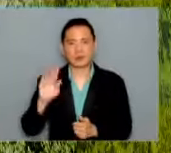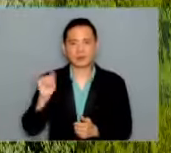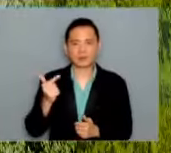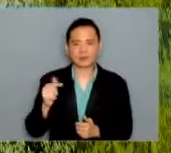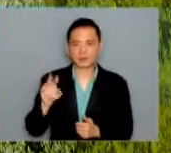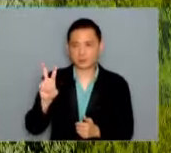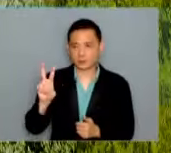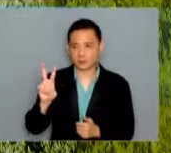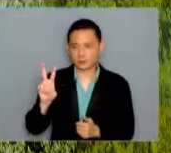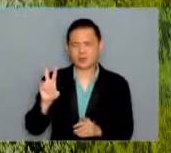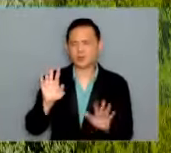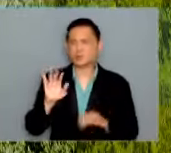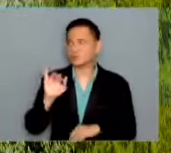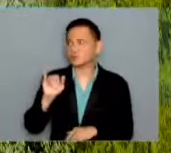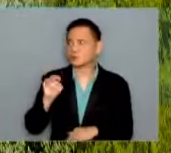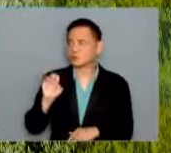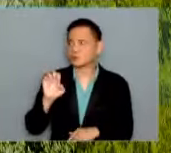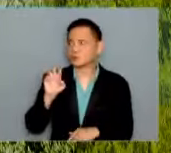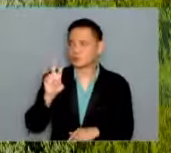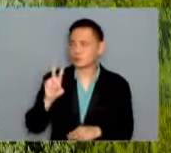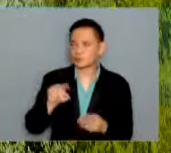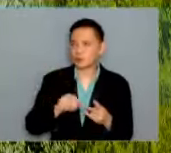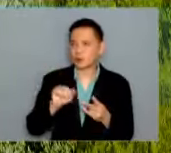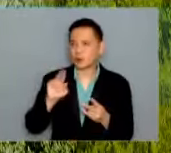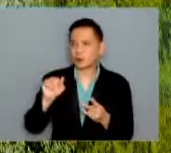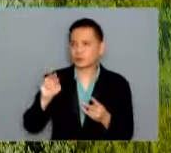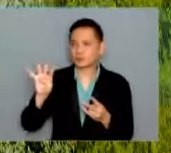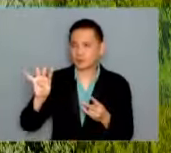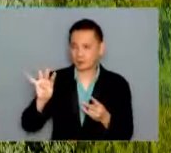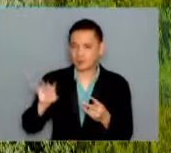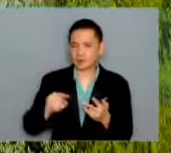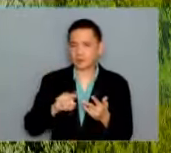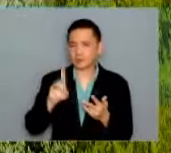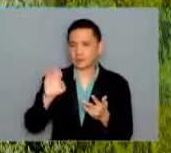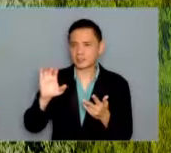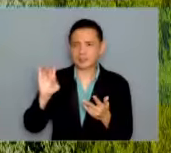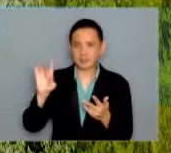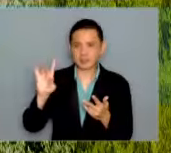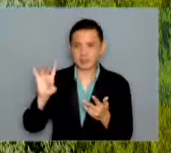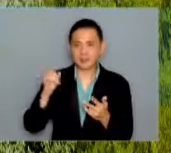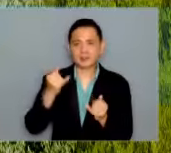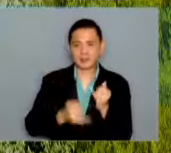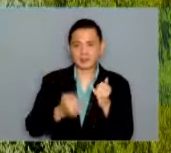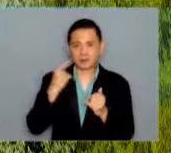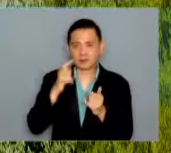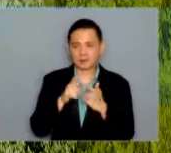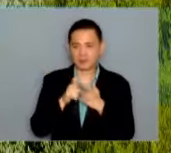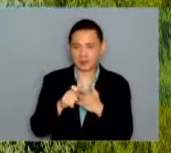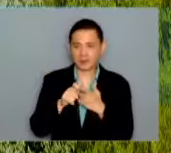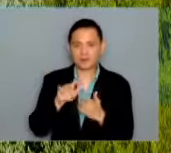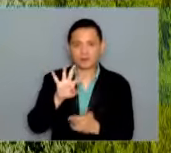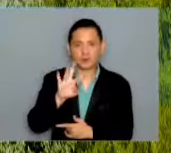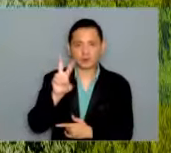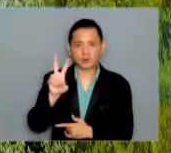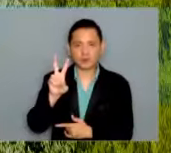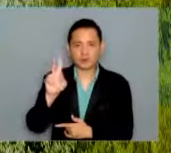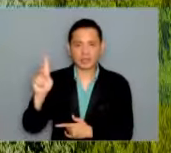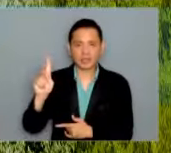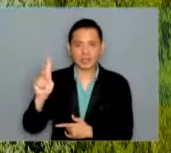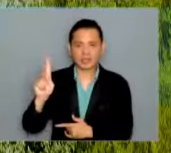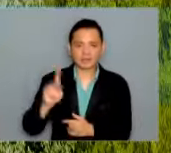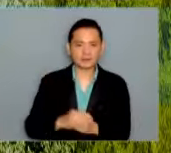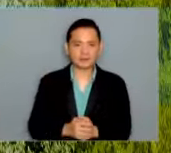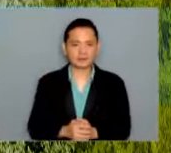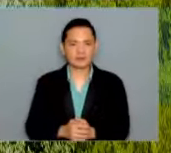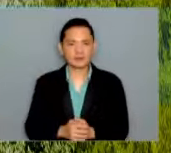sa June 2, tapos August 4 sa Trilogy Finals, and December 8 yung finals natin, 42K. So, nag-ano siya, progressive. Yung leg 1 namin,